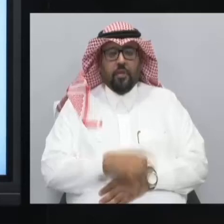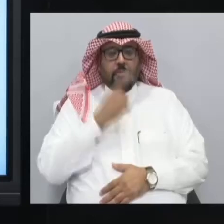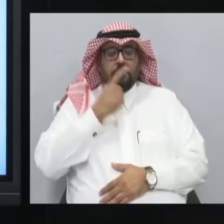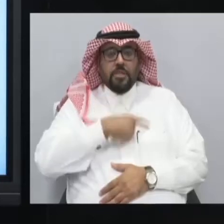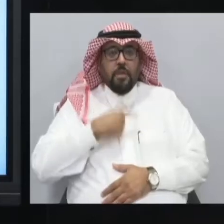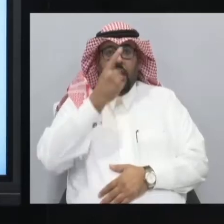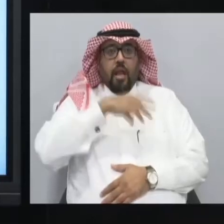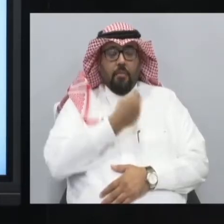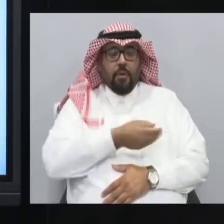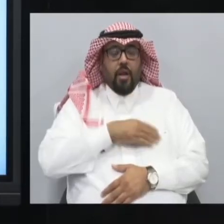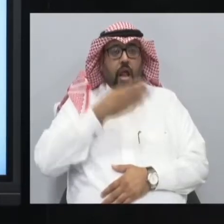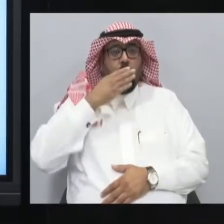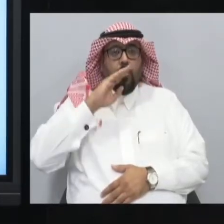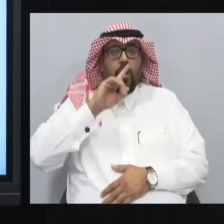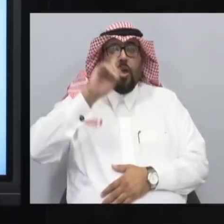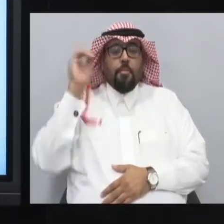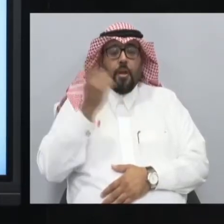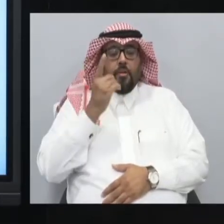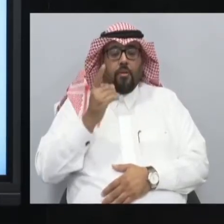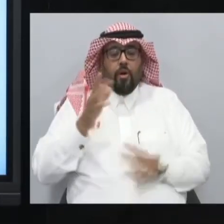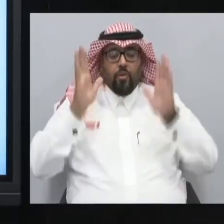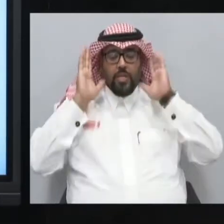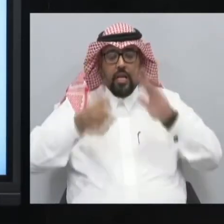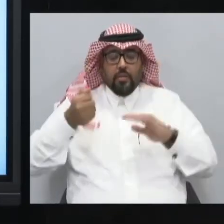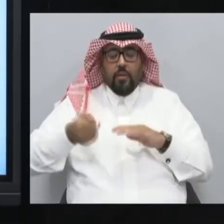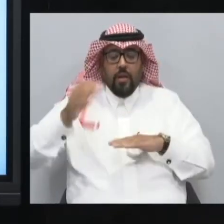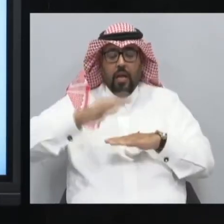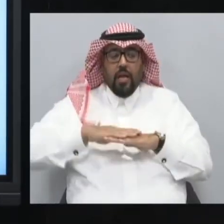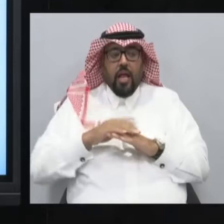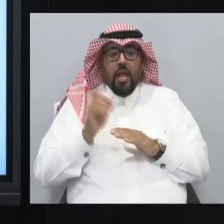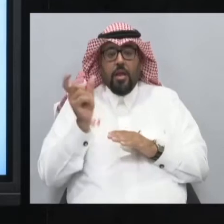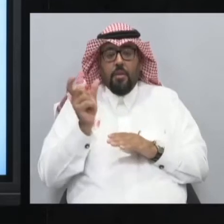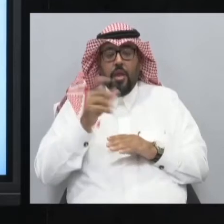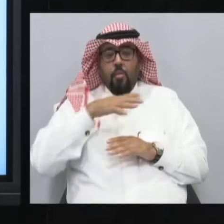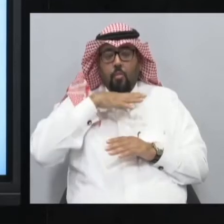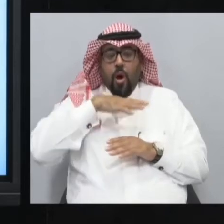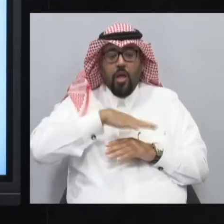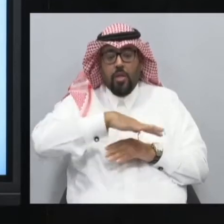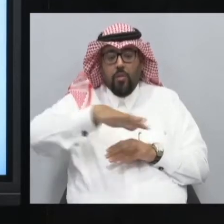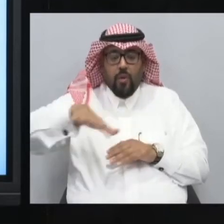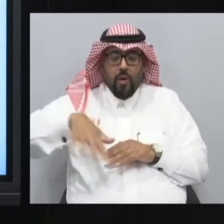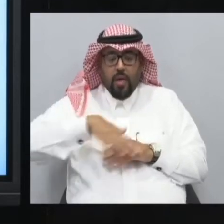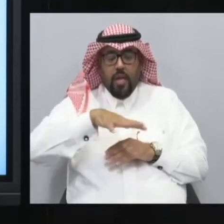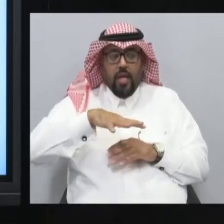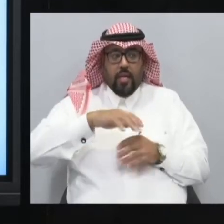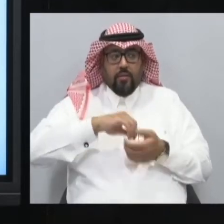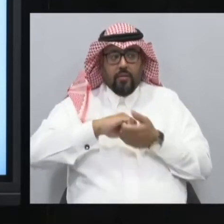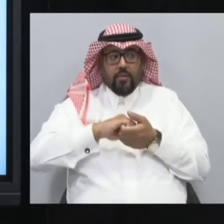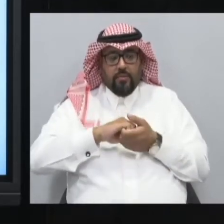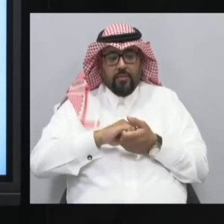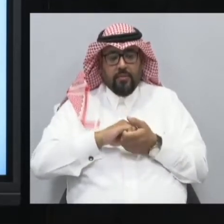بسم الله الرحمن الرحيم، الحمد لله رب العالمين، والصلاة والسلام على أشرف الأنبياء والمرسلين نبينا محمد وعلى